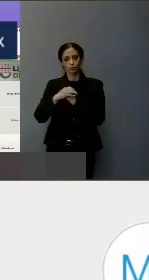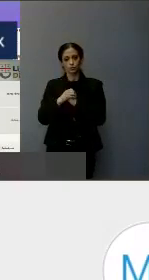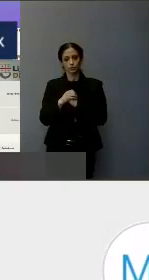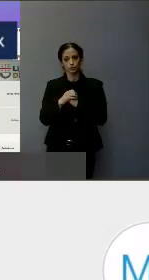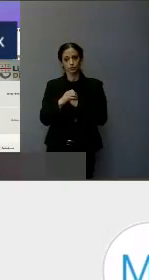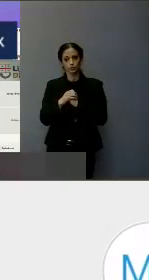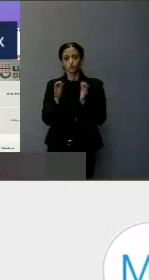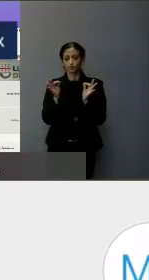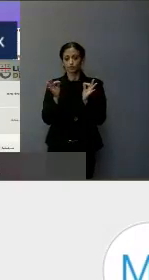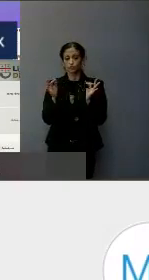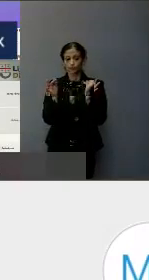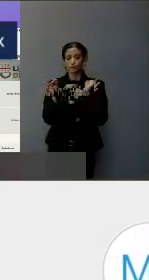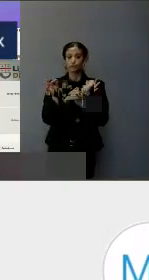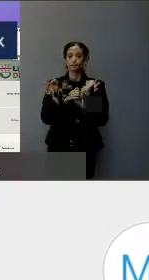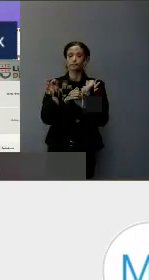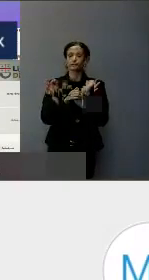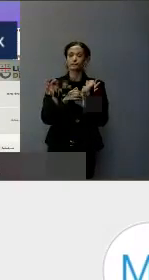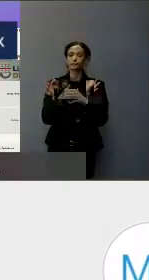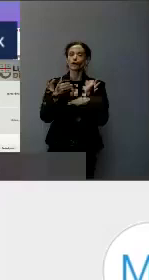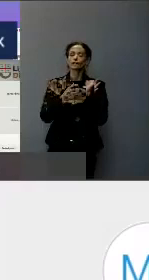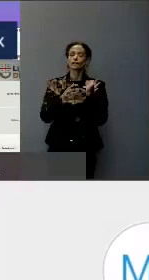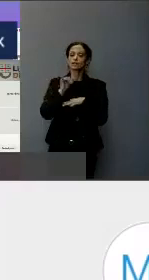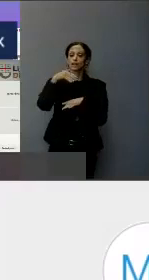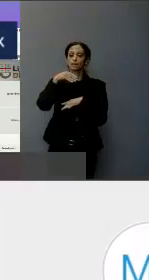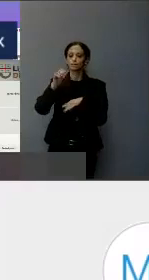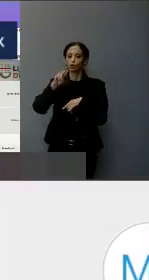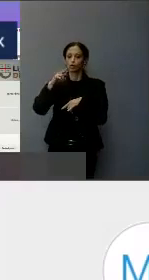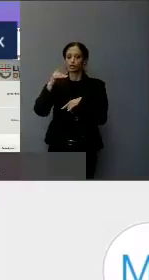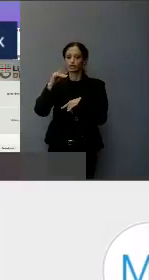favorevole consigliere immordino